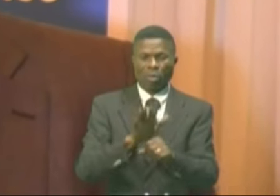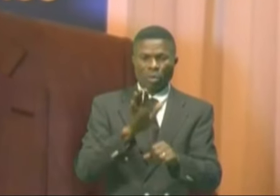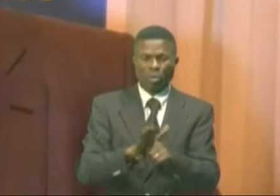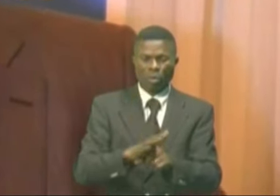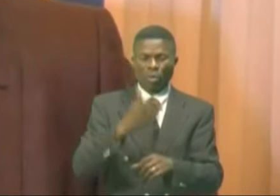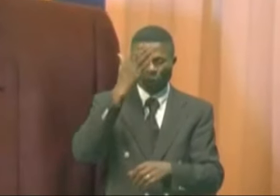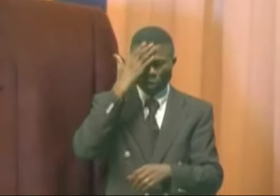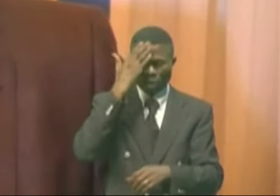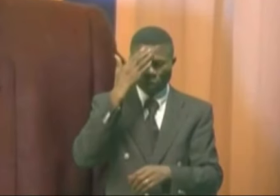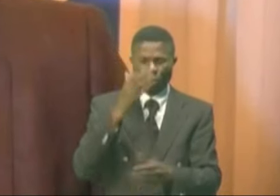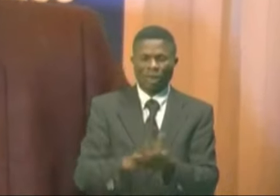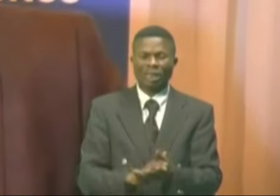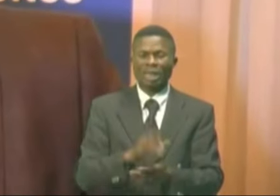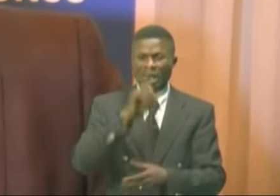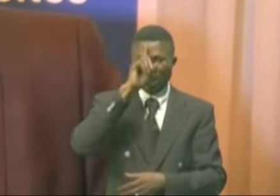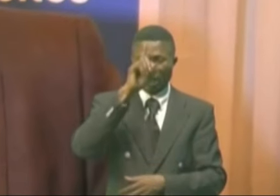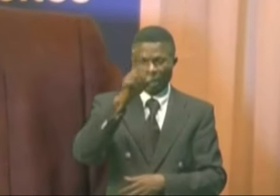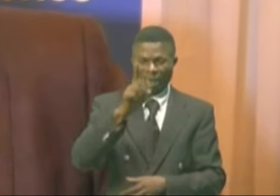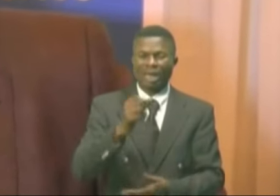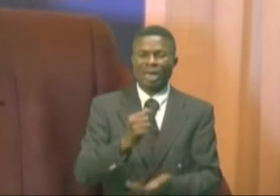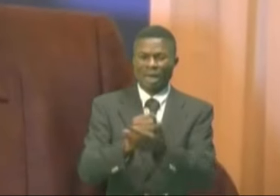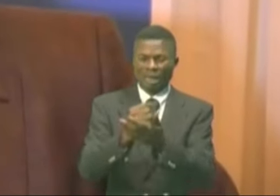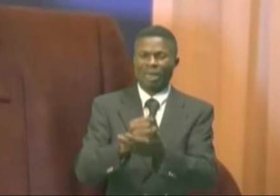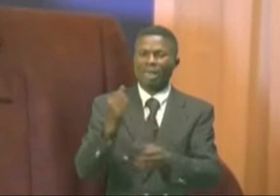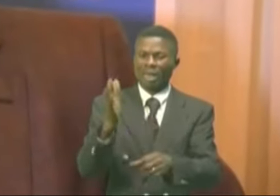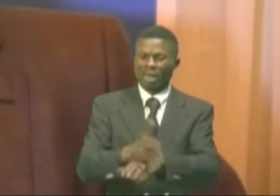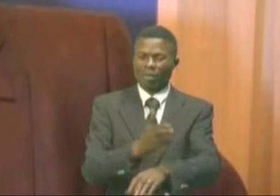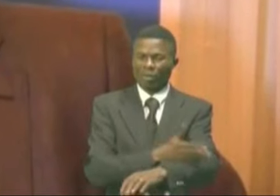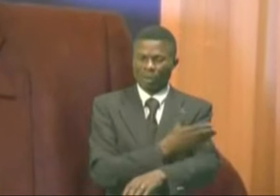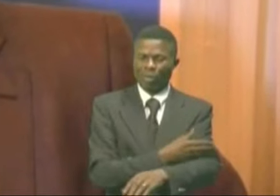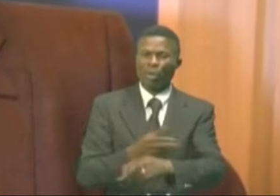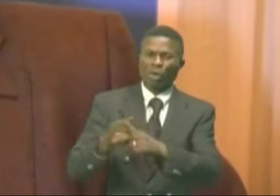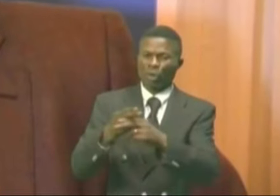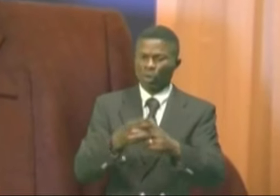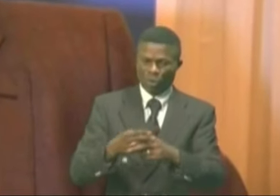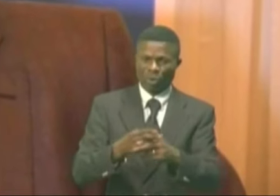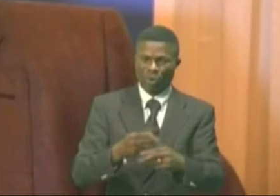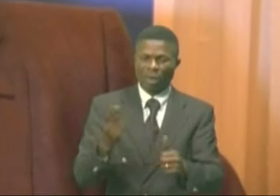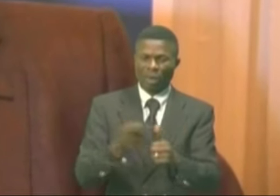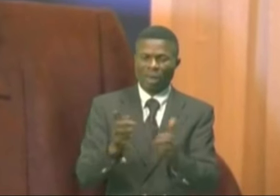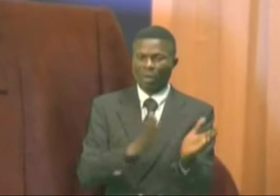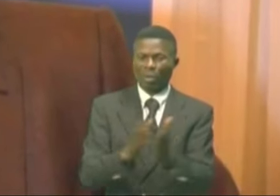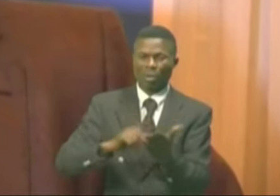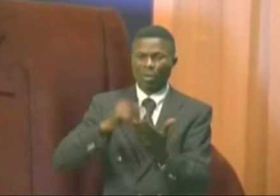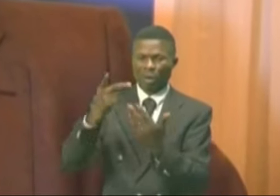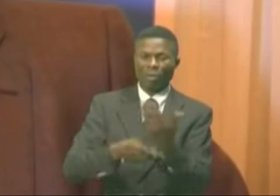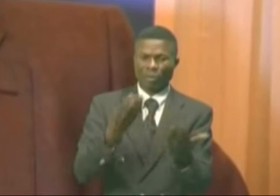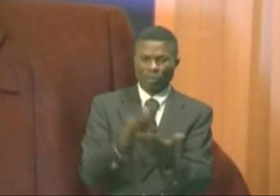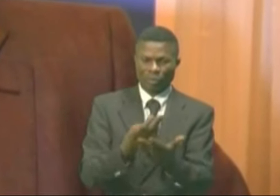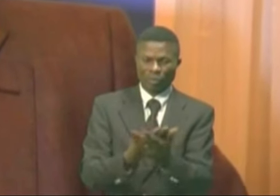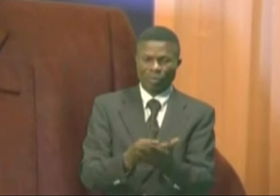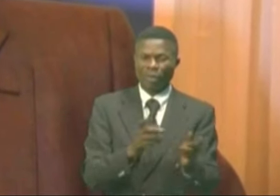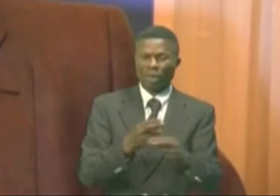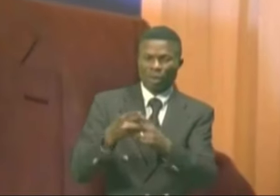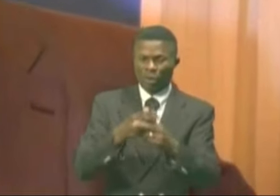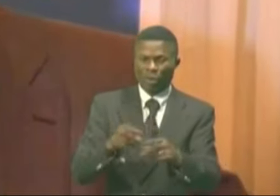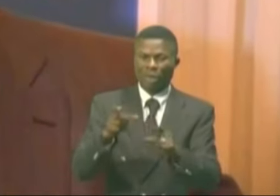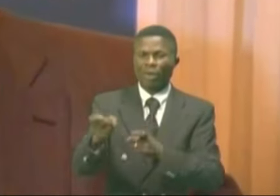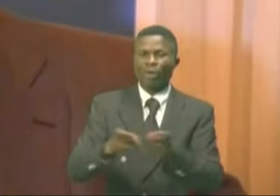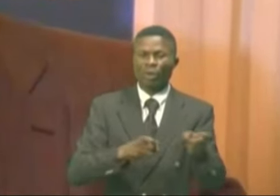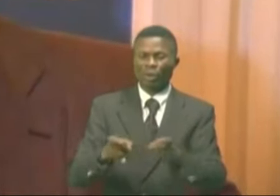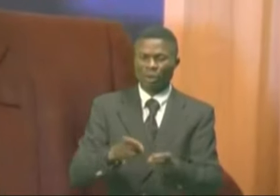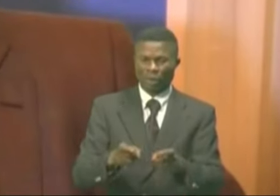d'un paquet de ressources qui favorisera le suivi, d'abord la planification budgétaire, le suivi et la gestion au